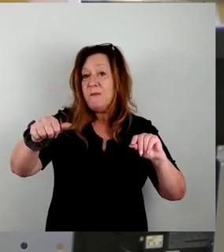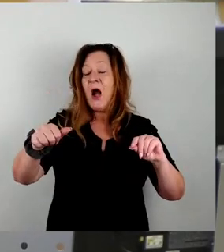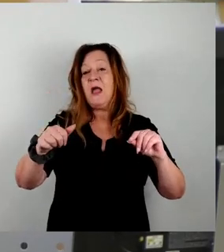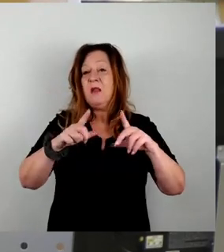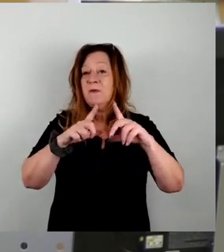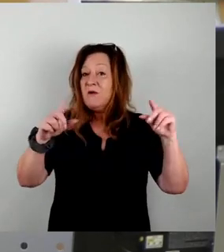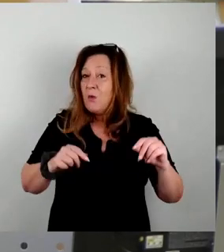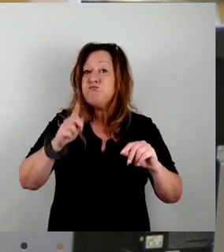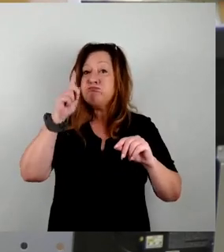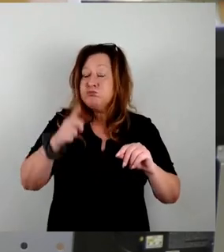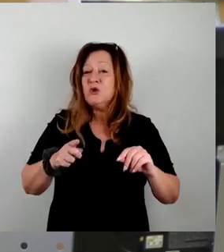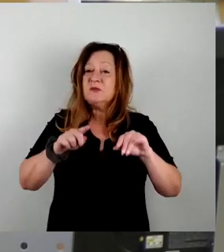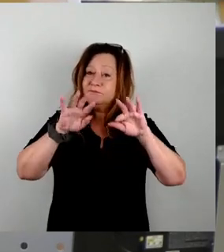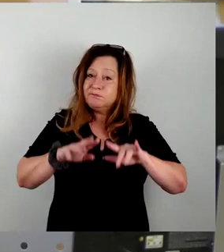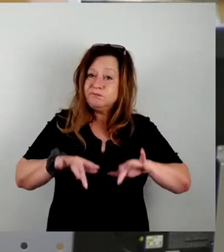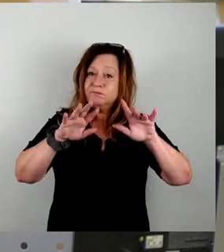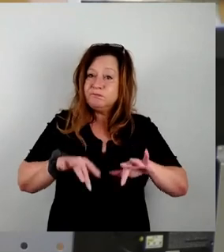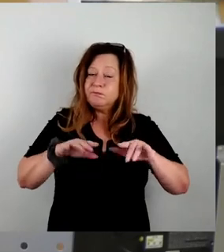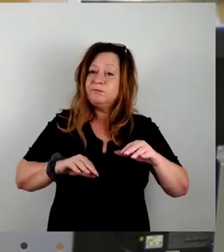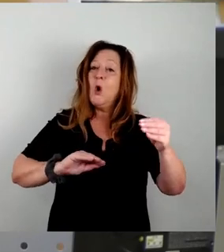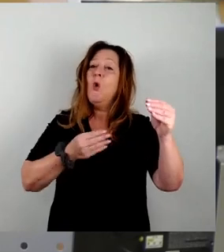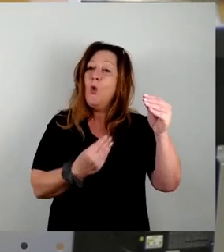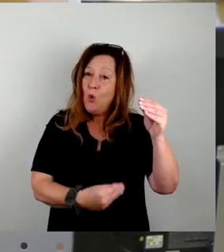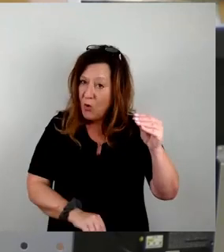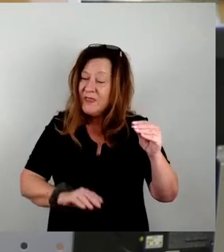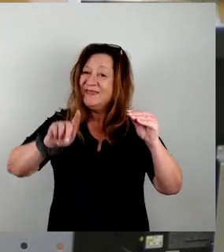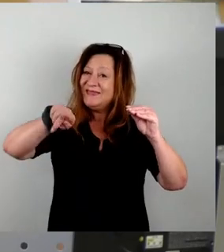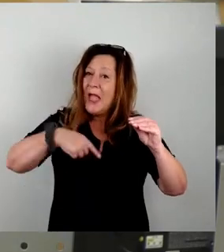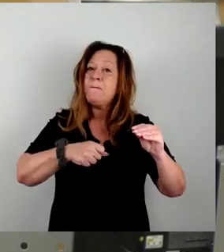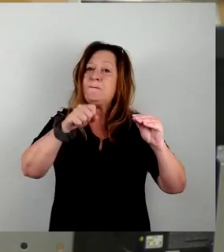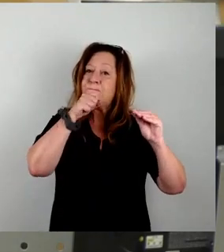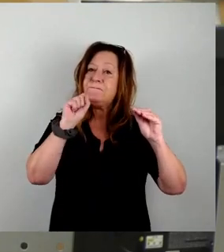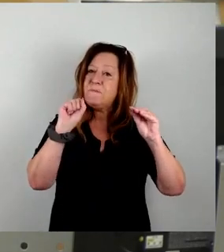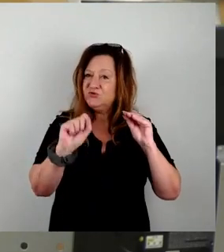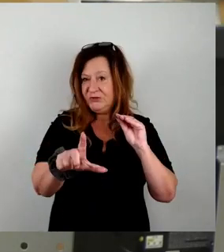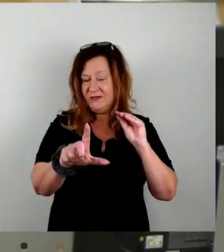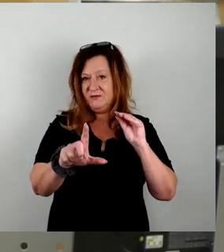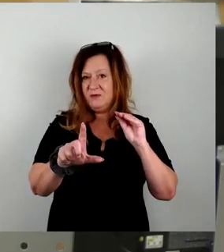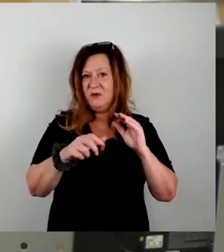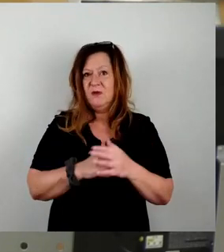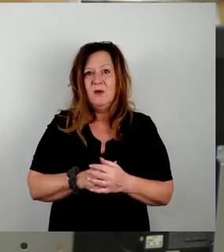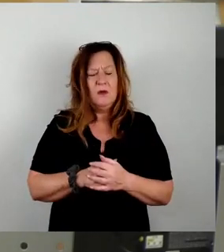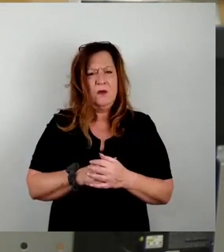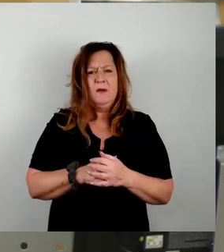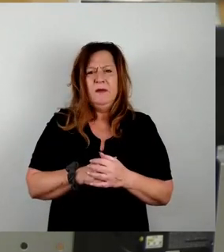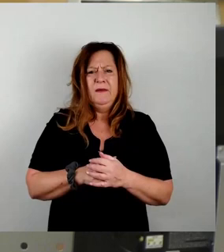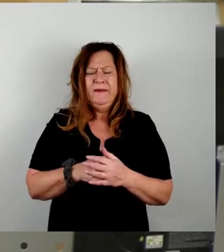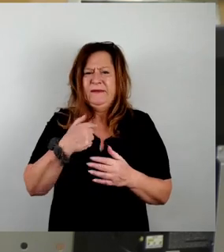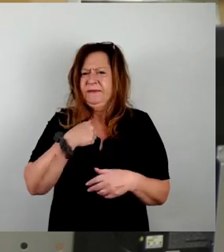das Ganze schreiben, unterschreiben und uns zusenden. Und das ist mir nicht so recht